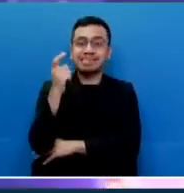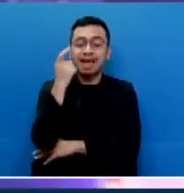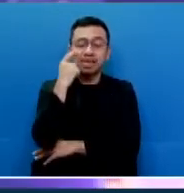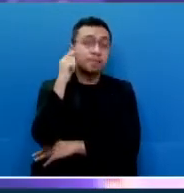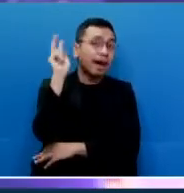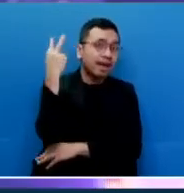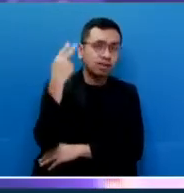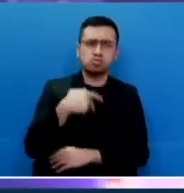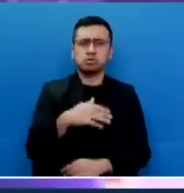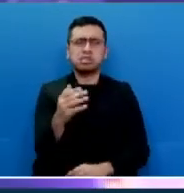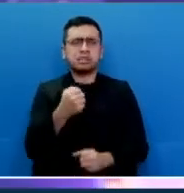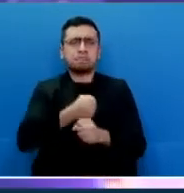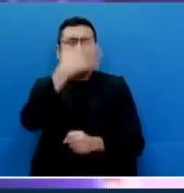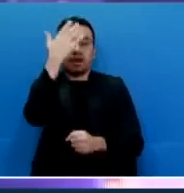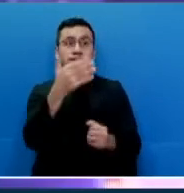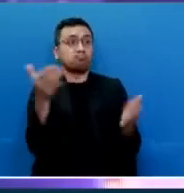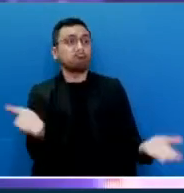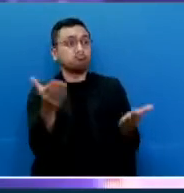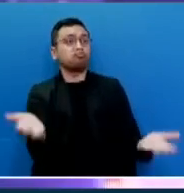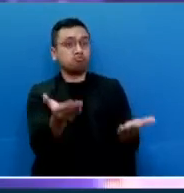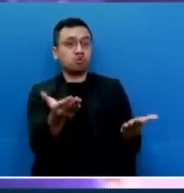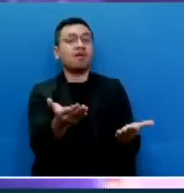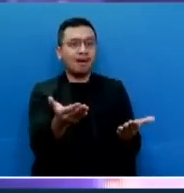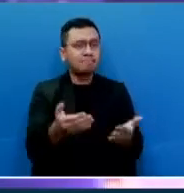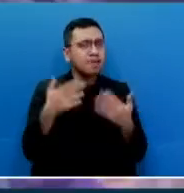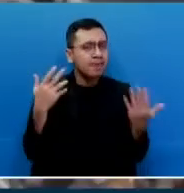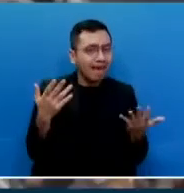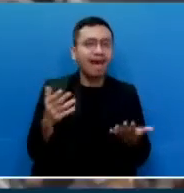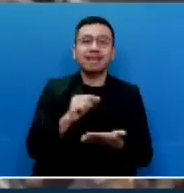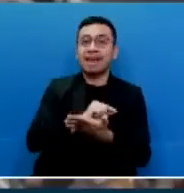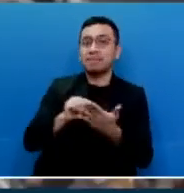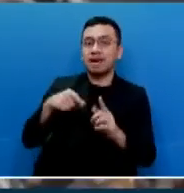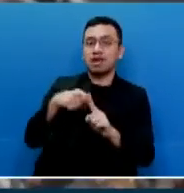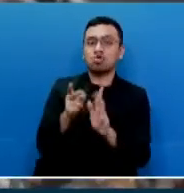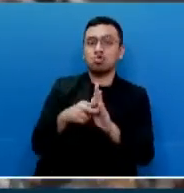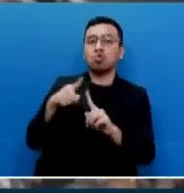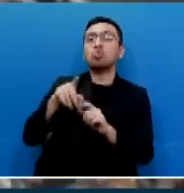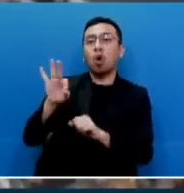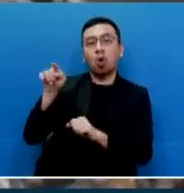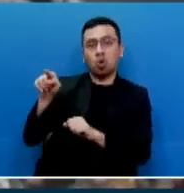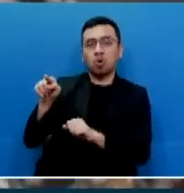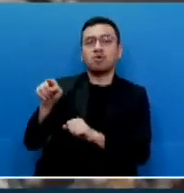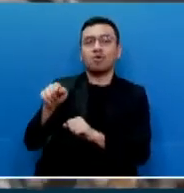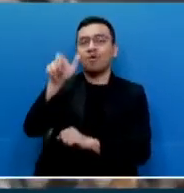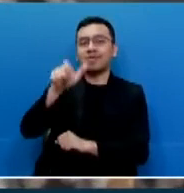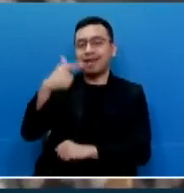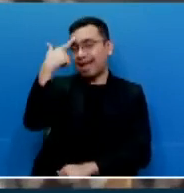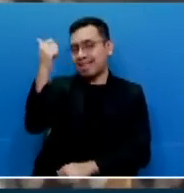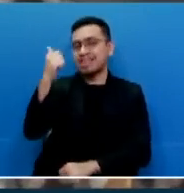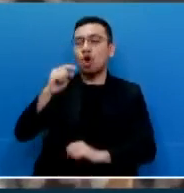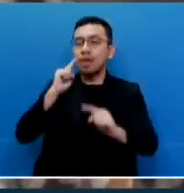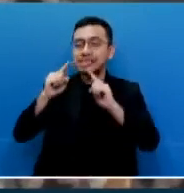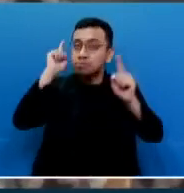Adi Wibowo analis komunikasi politik UNP Selamat malam Mas Kunto Mak apa kabar